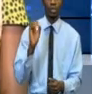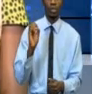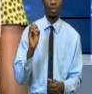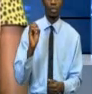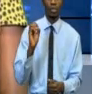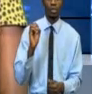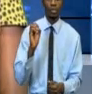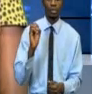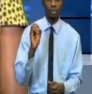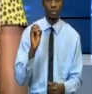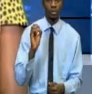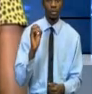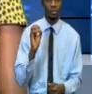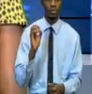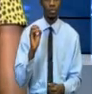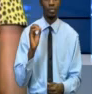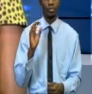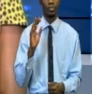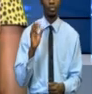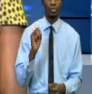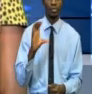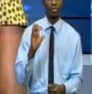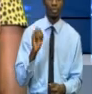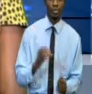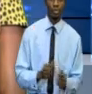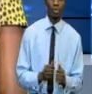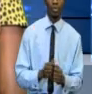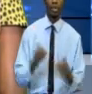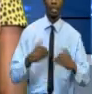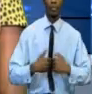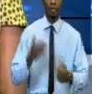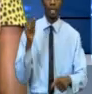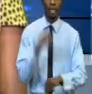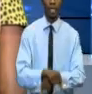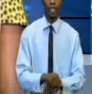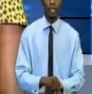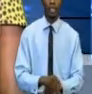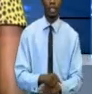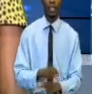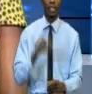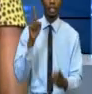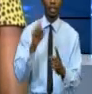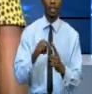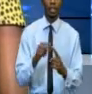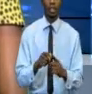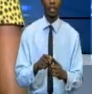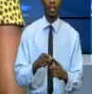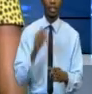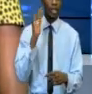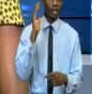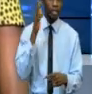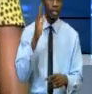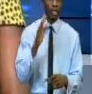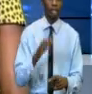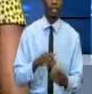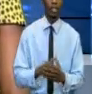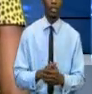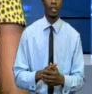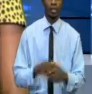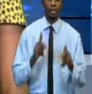ce mercredi 9 décembre au stade Frédéric Kibasa Maliba. Il comptait pour le compte de la 11e journée du